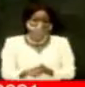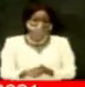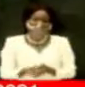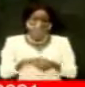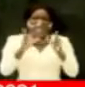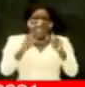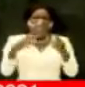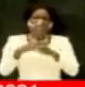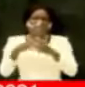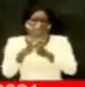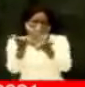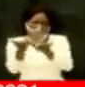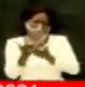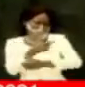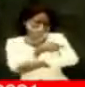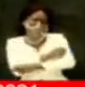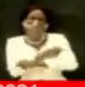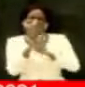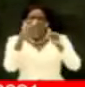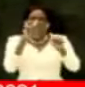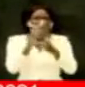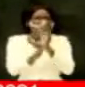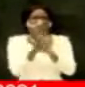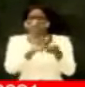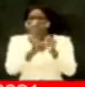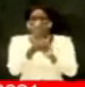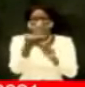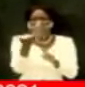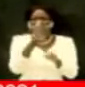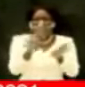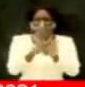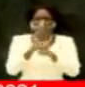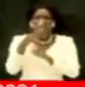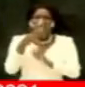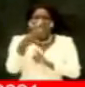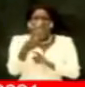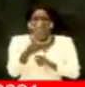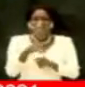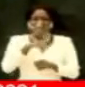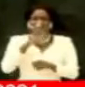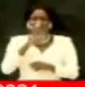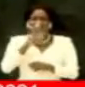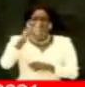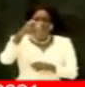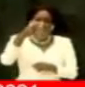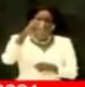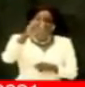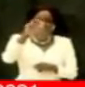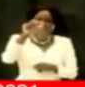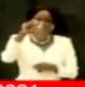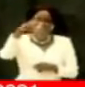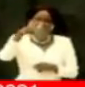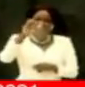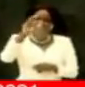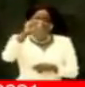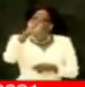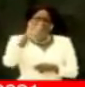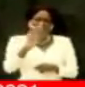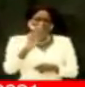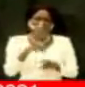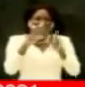trapezi koma ena salephera akalandira kamutu pang'ono mthupi uphwanya koma zonse chitodetsa nkhawa ndi